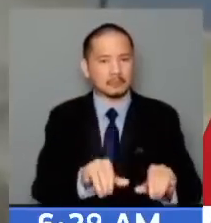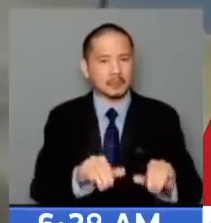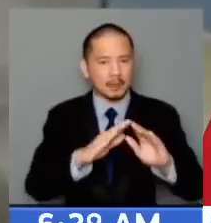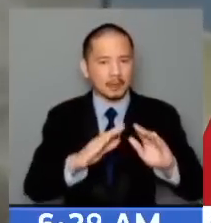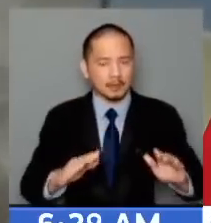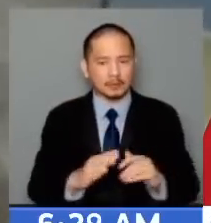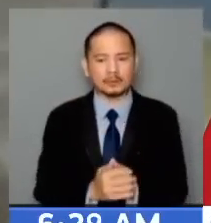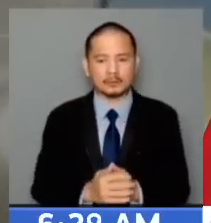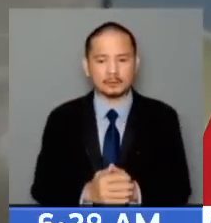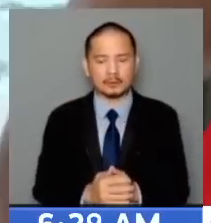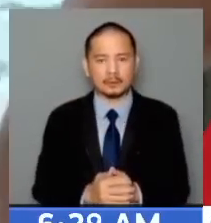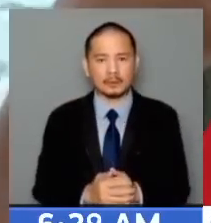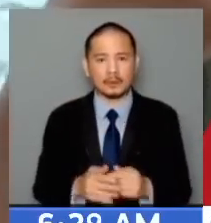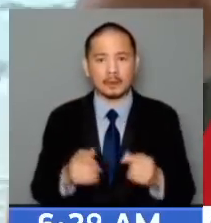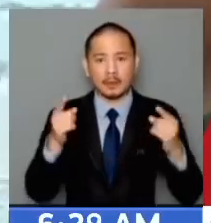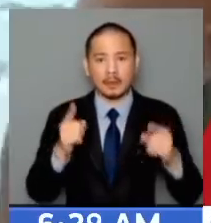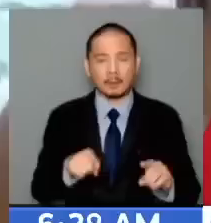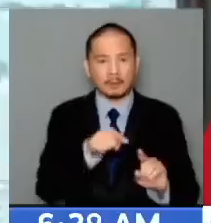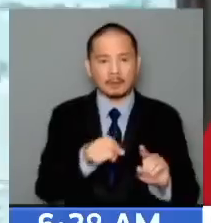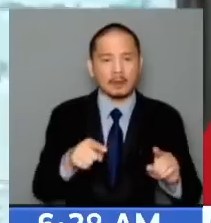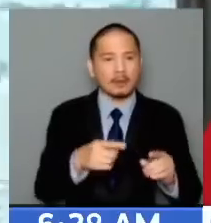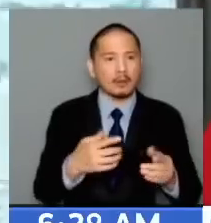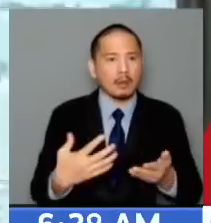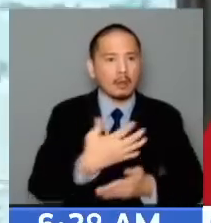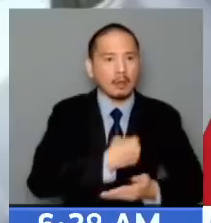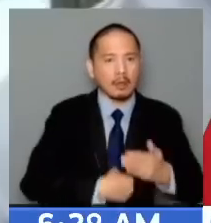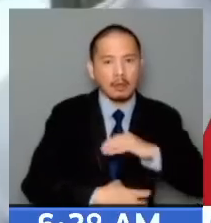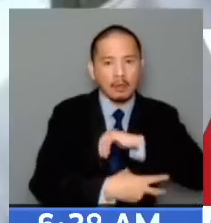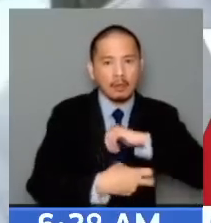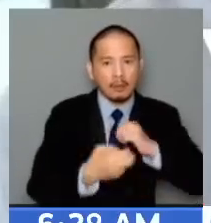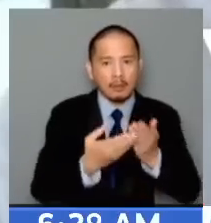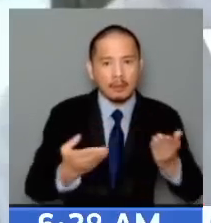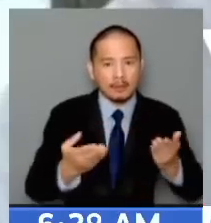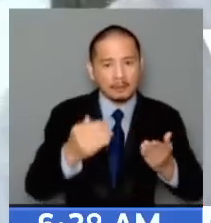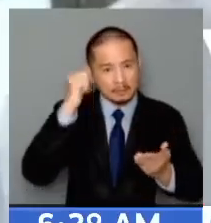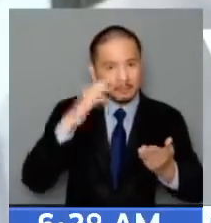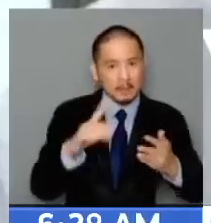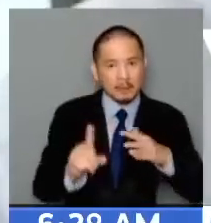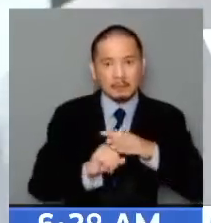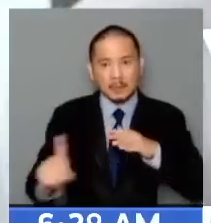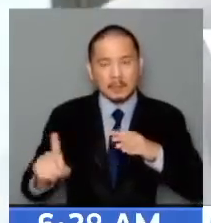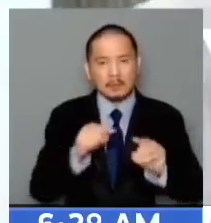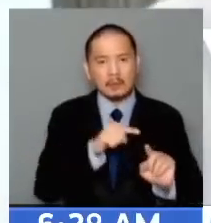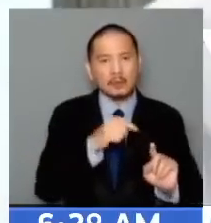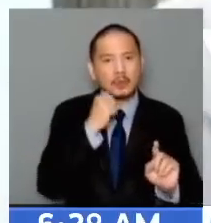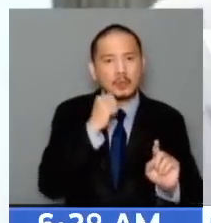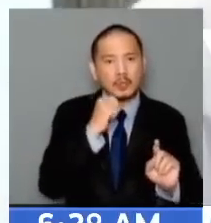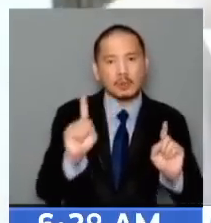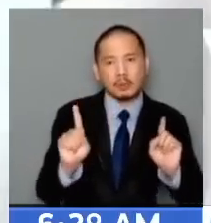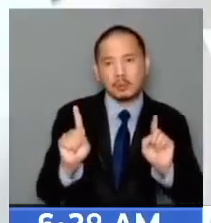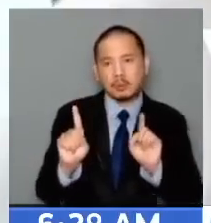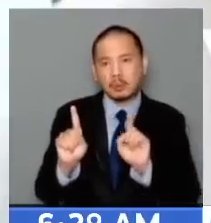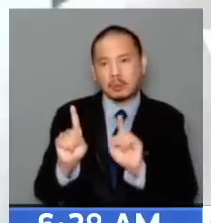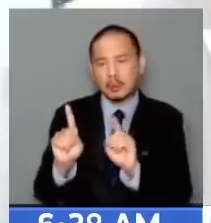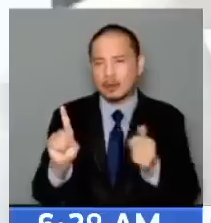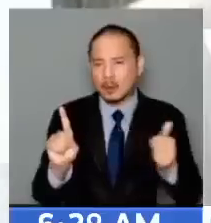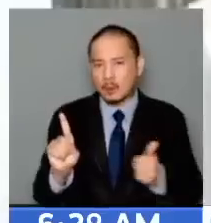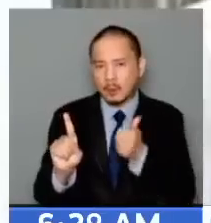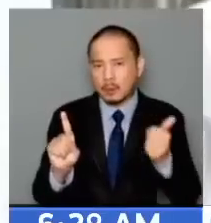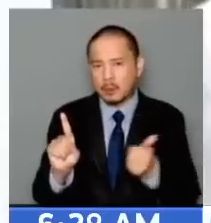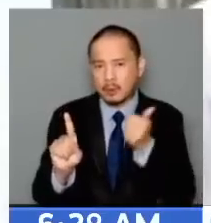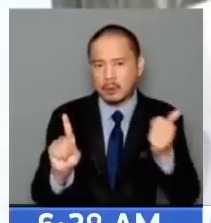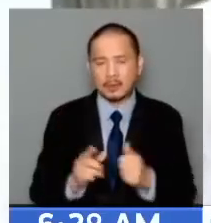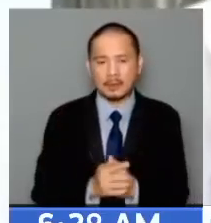tumakas, hinabol daw ito ng anak niyang lalaki na si Josh. Ngayon ka ni siya, mani pagukod niya, iyang nakupot ang iyang hudiri